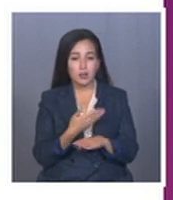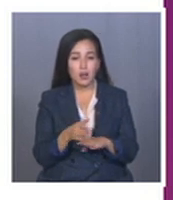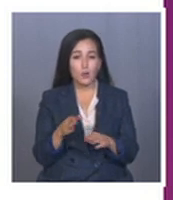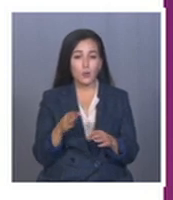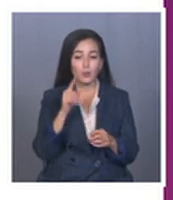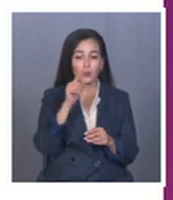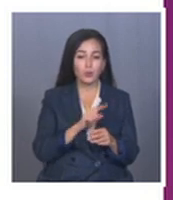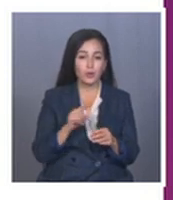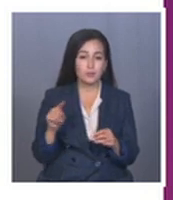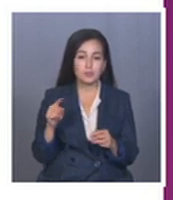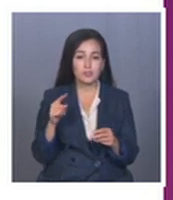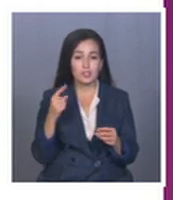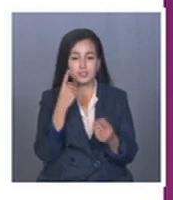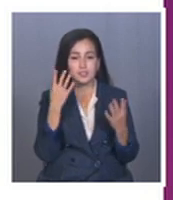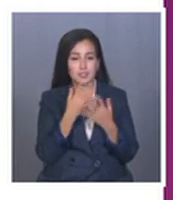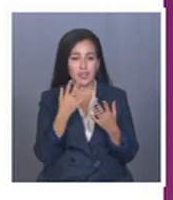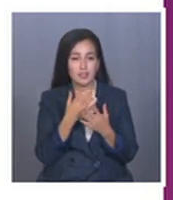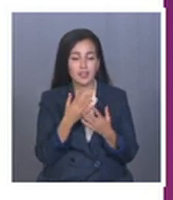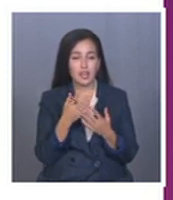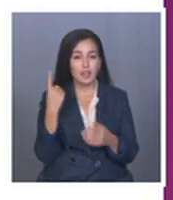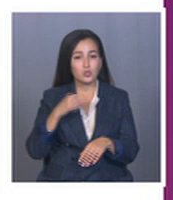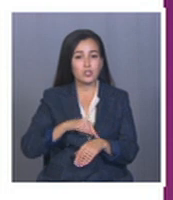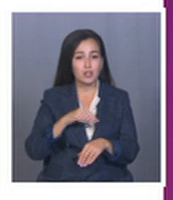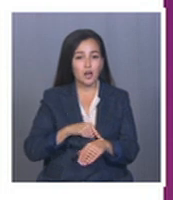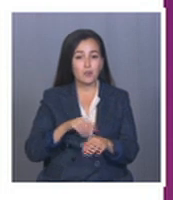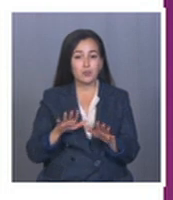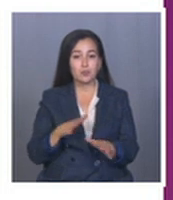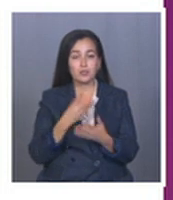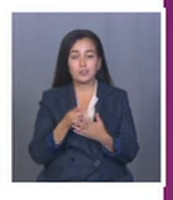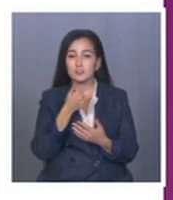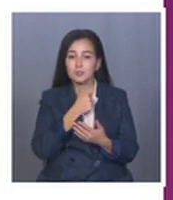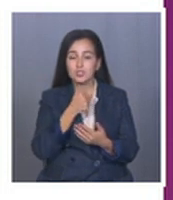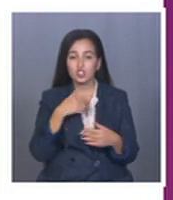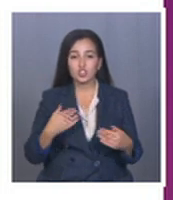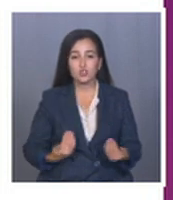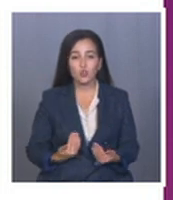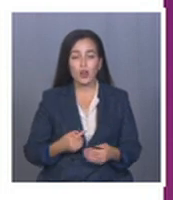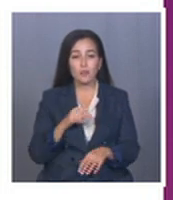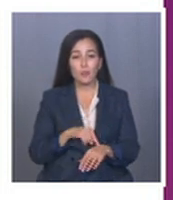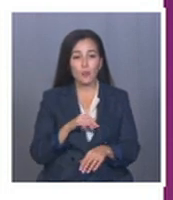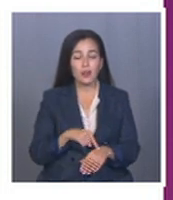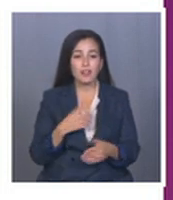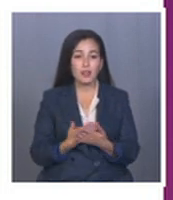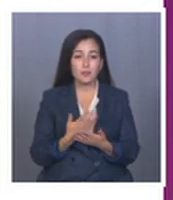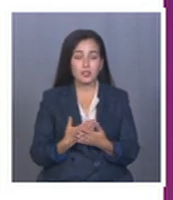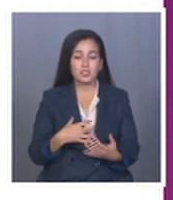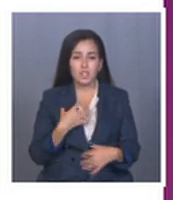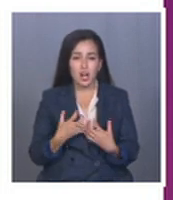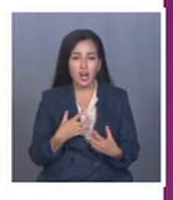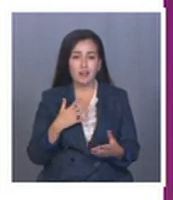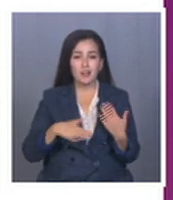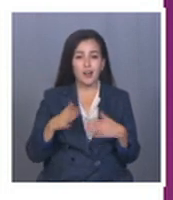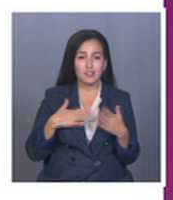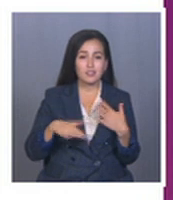зрения. Эмоциональность – предрасположенность к испытанию живых эмоций, например, страх, радость – одна